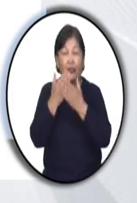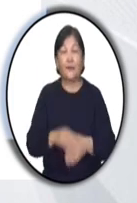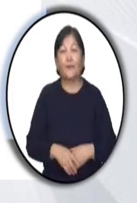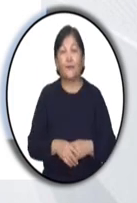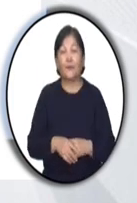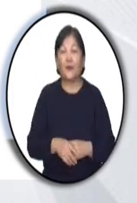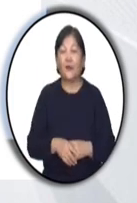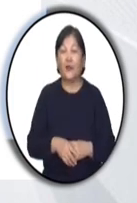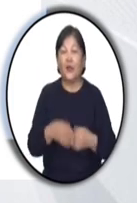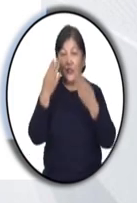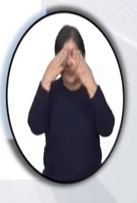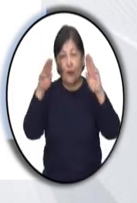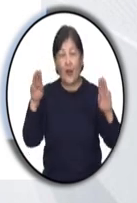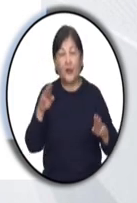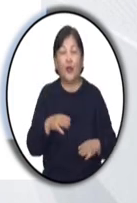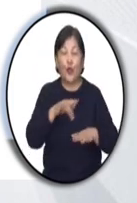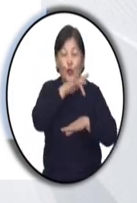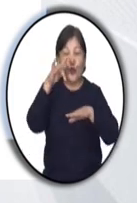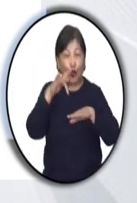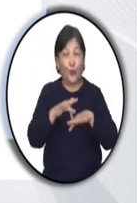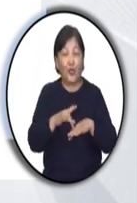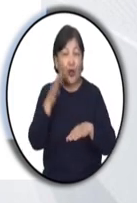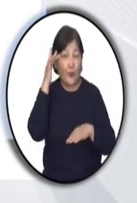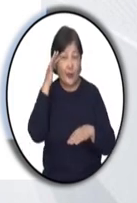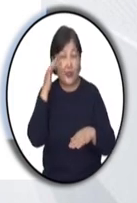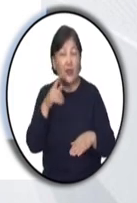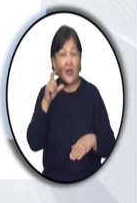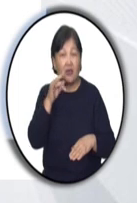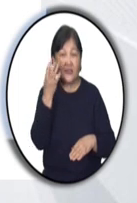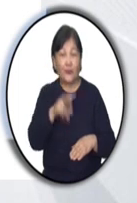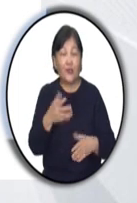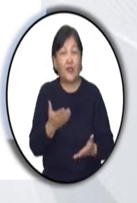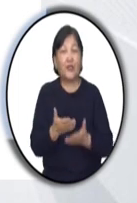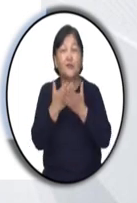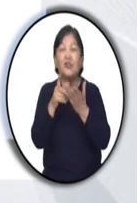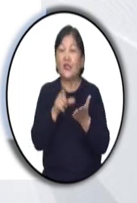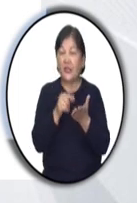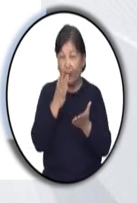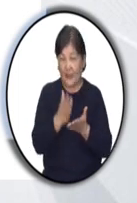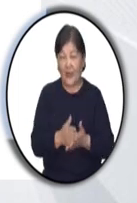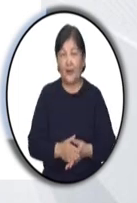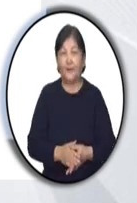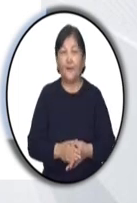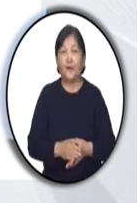дэмжинэ. Тийм учраас манад одоо өөрийн манай орон дээр байгаа шинэ ухааны институт болоо инновацийн төвүүдтэй бол бодлогын